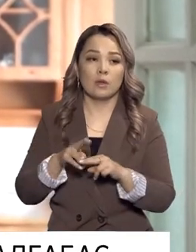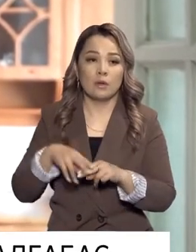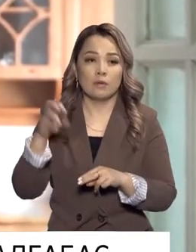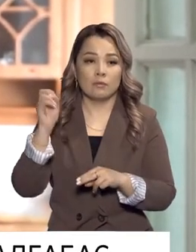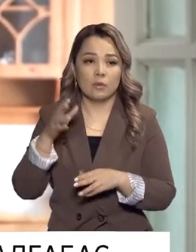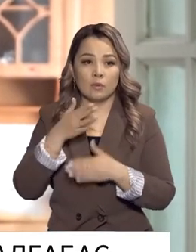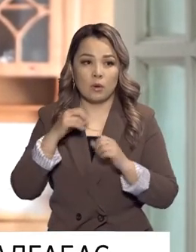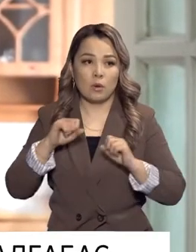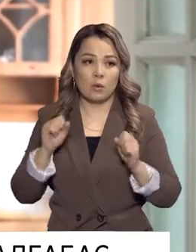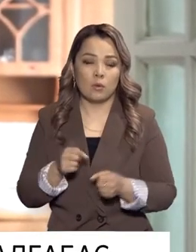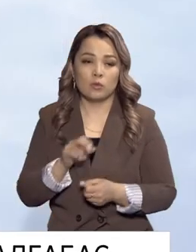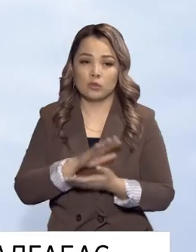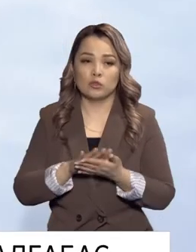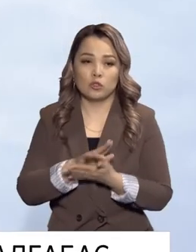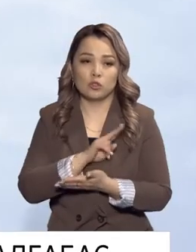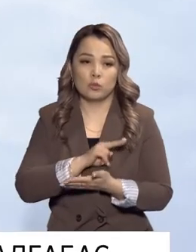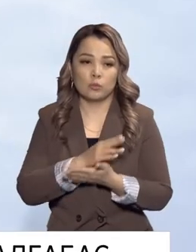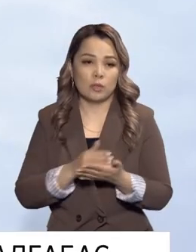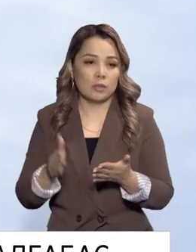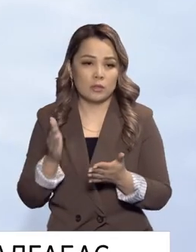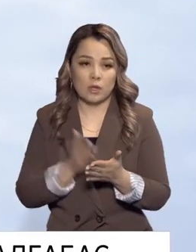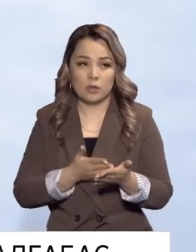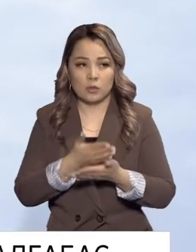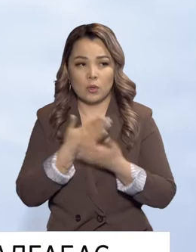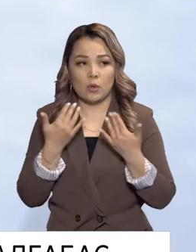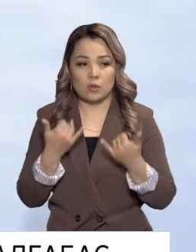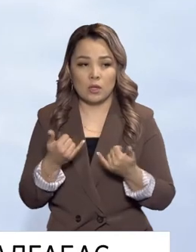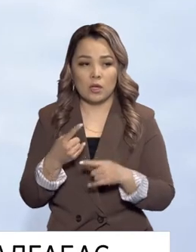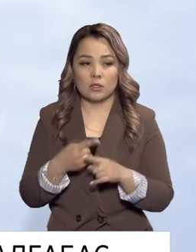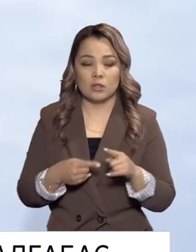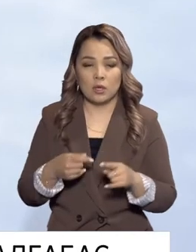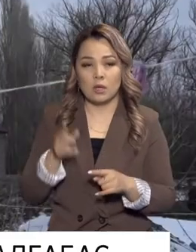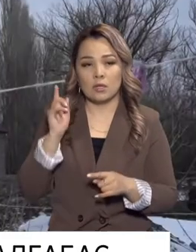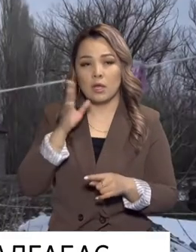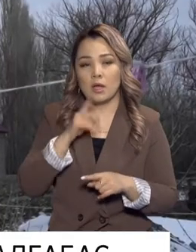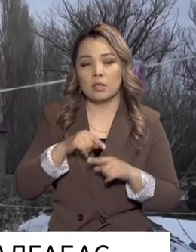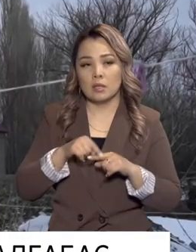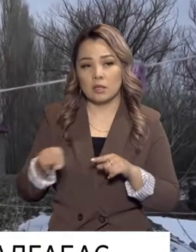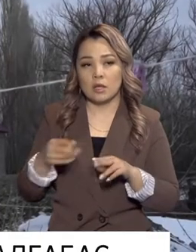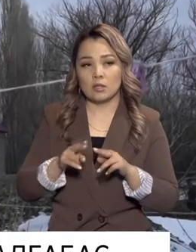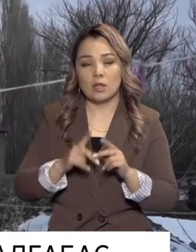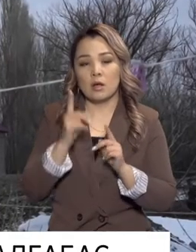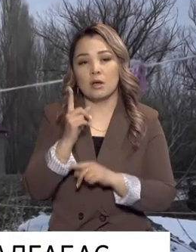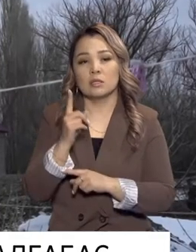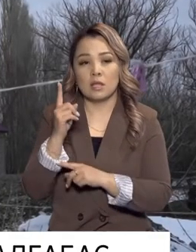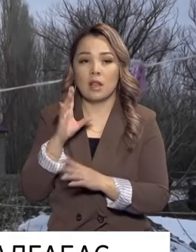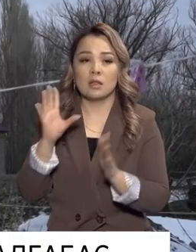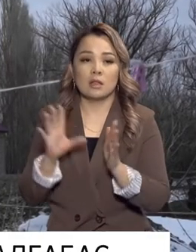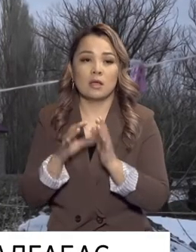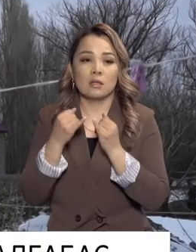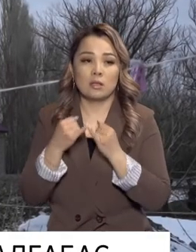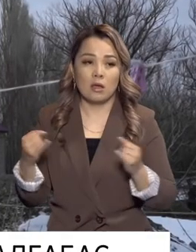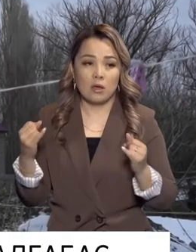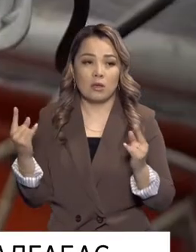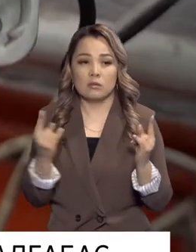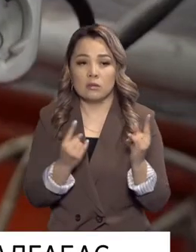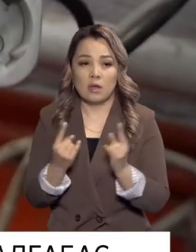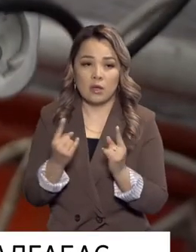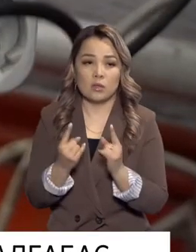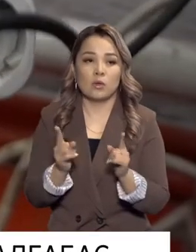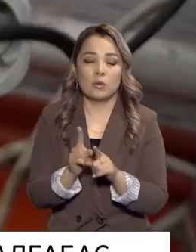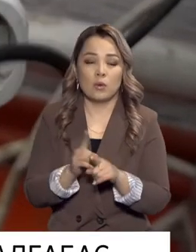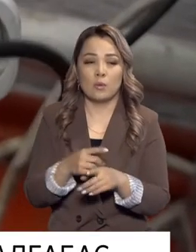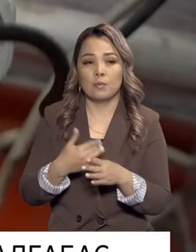светтің бәрі. Холодильник вообще істемейді. Осыдан жарты ғасыр бұрын тұрғызылған электр бағаналарының шірмегені жоқ. Жан жағына қойылған тіреумен ғана әзер